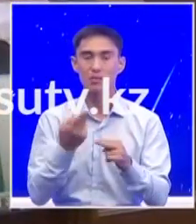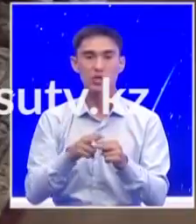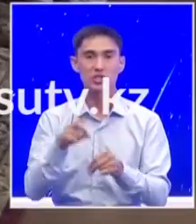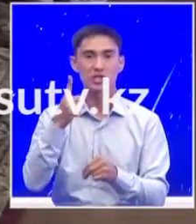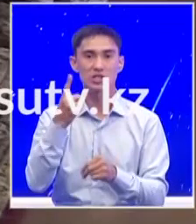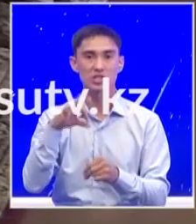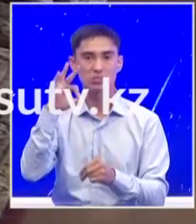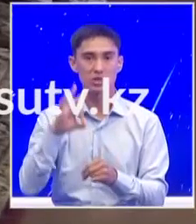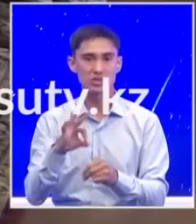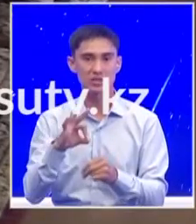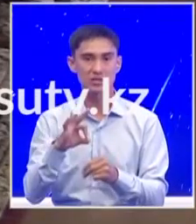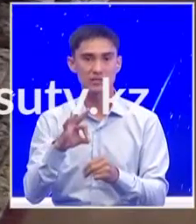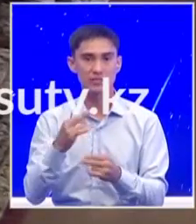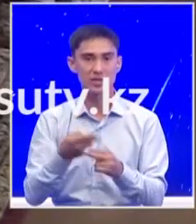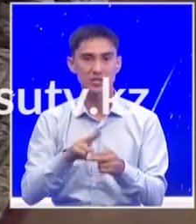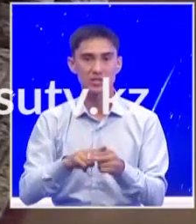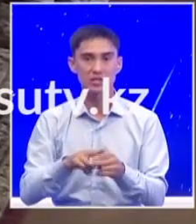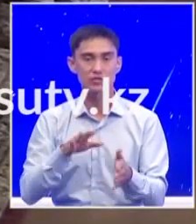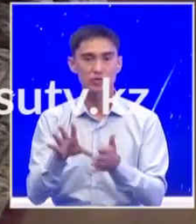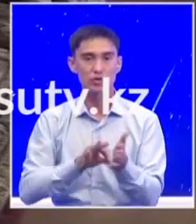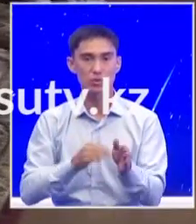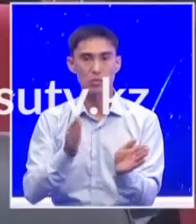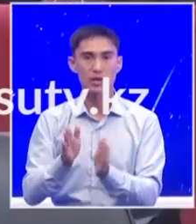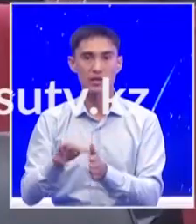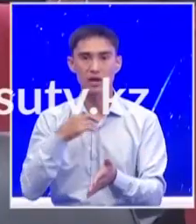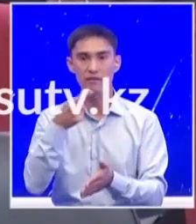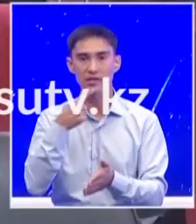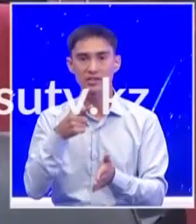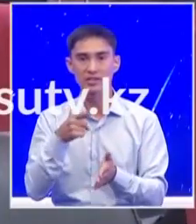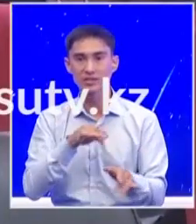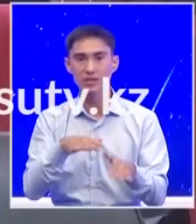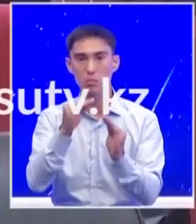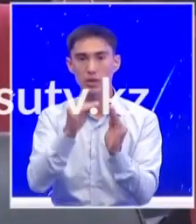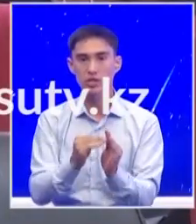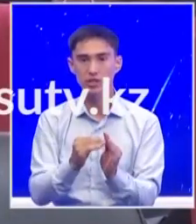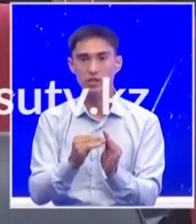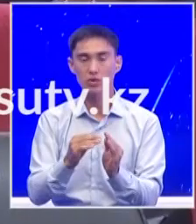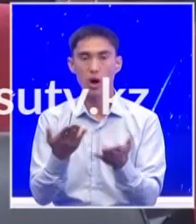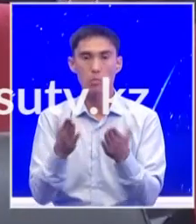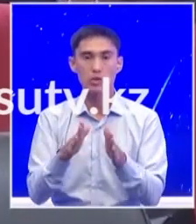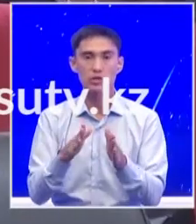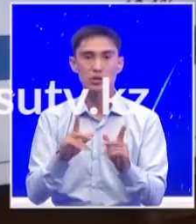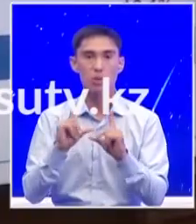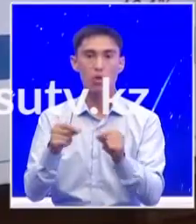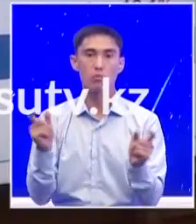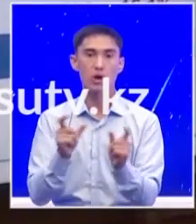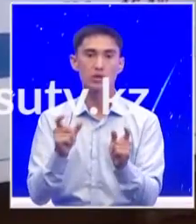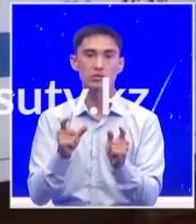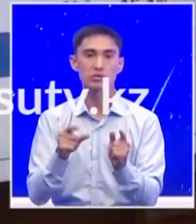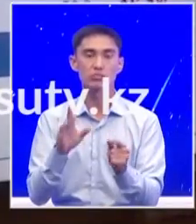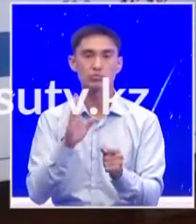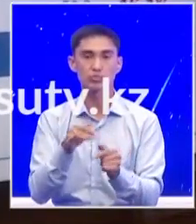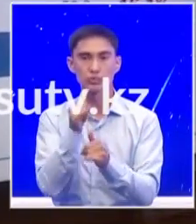на 10%. И если в срочном порядке, как говорится, не сыграть на понижение, то обычный поход в магазин кому-то